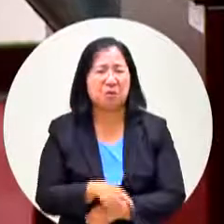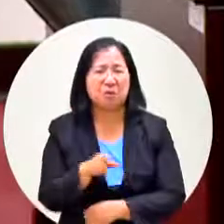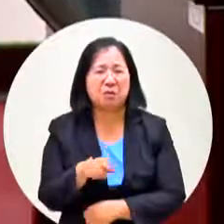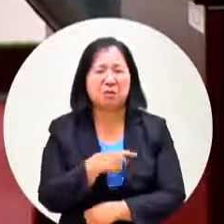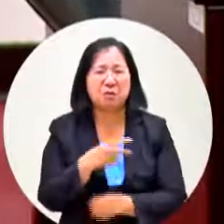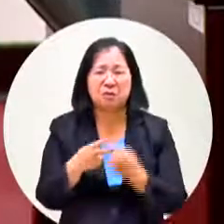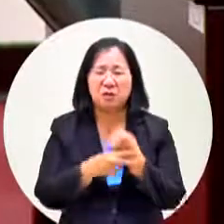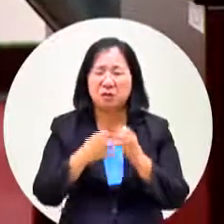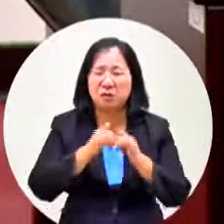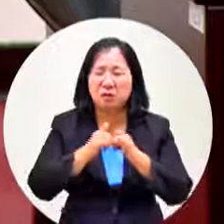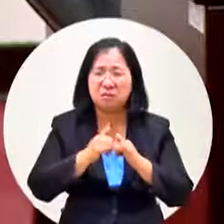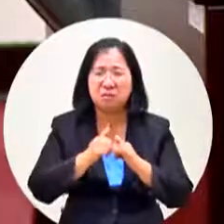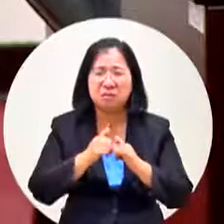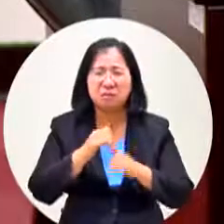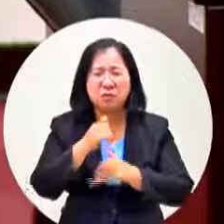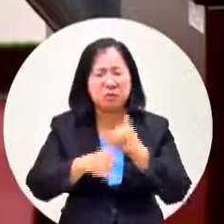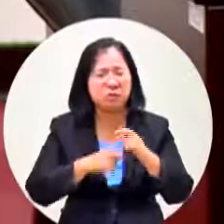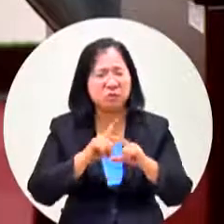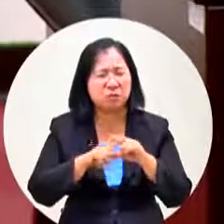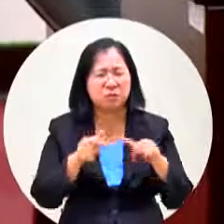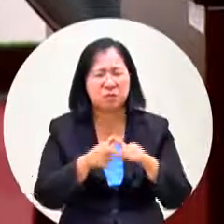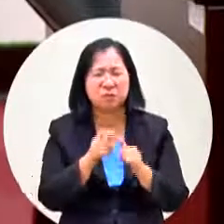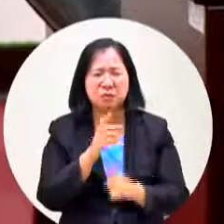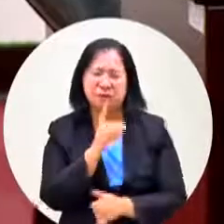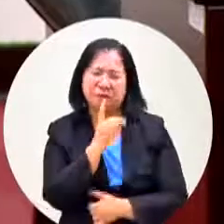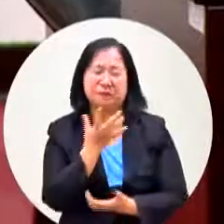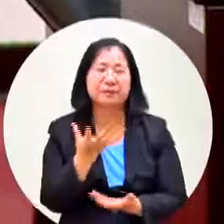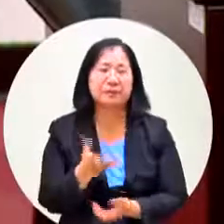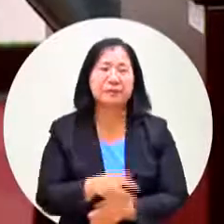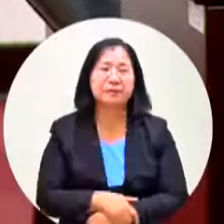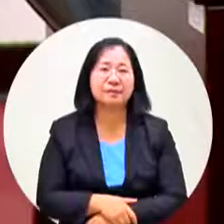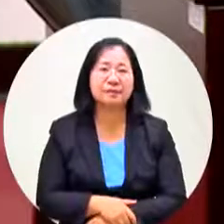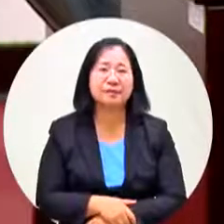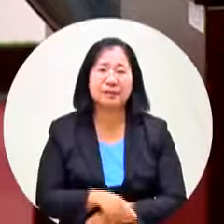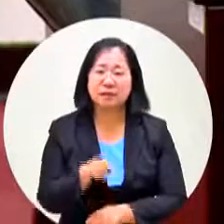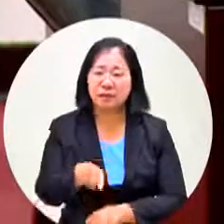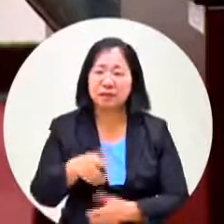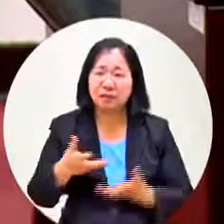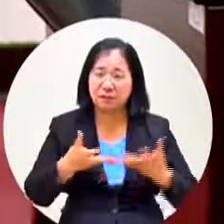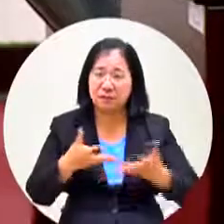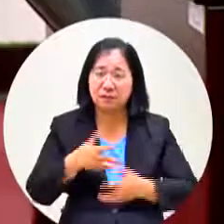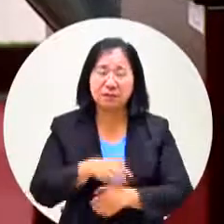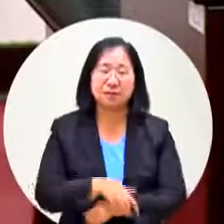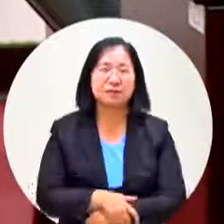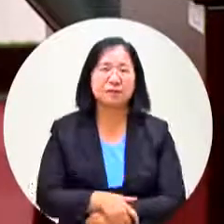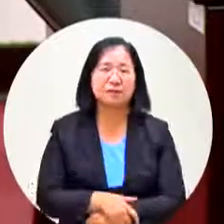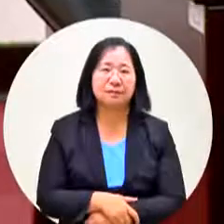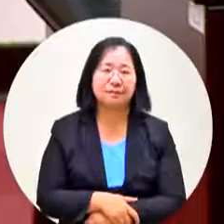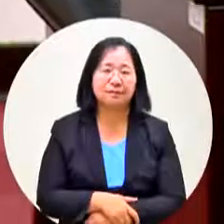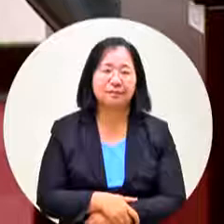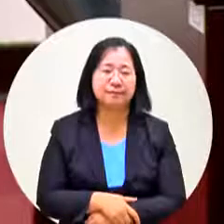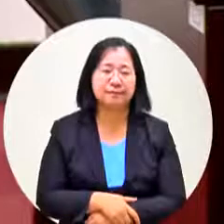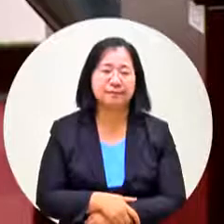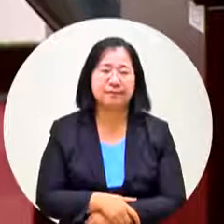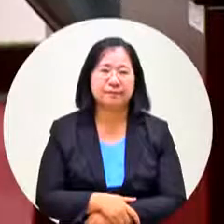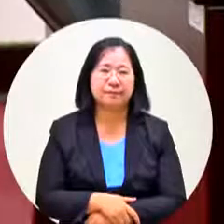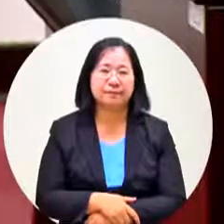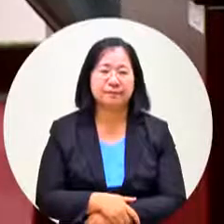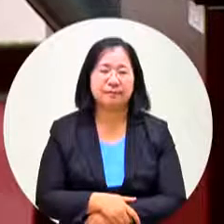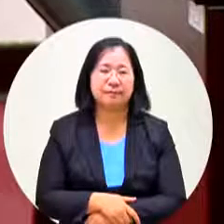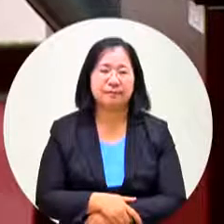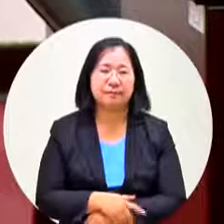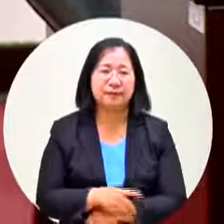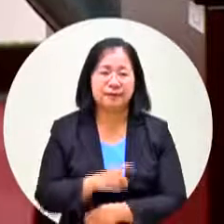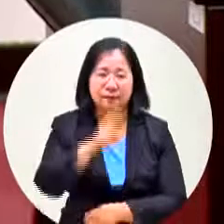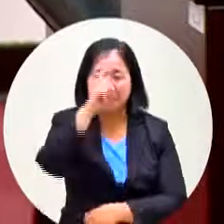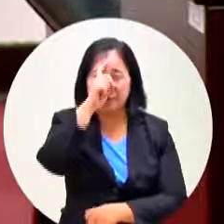会勘的时候，民政局给我们的答复说吼，啊，就即马吼，咱高雄市拢无咧设立旅服